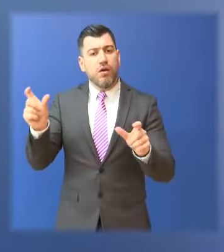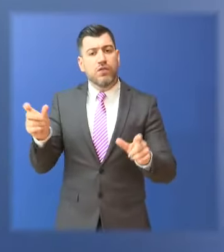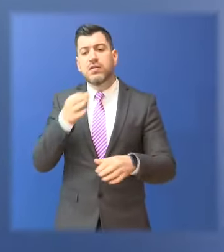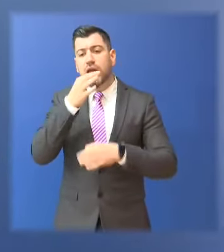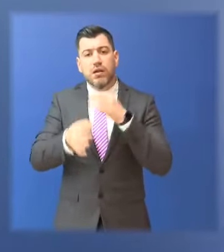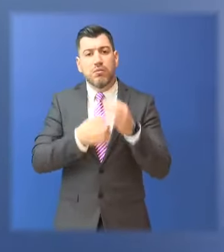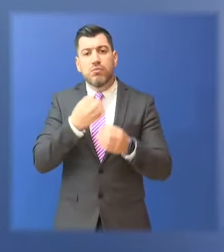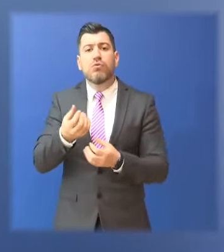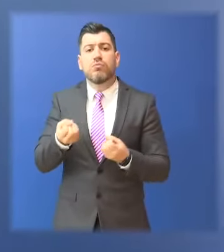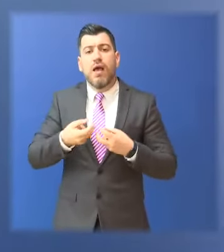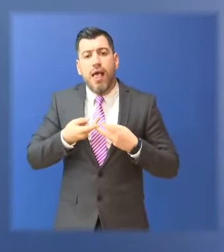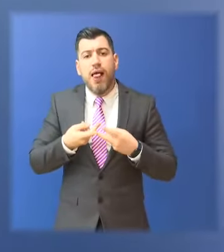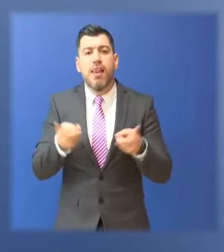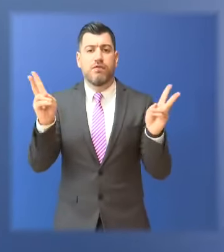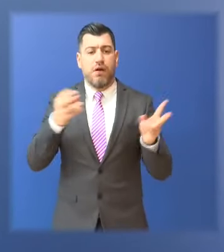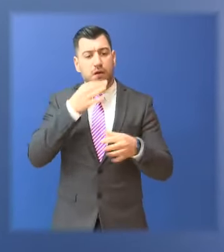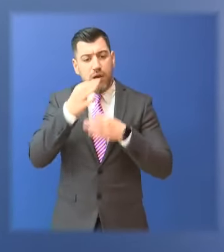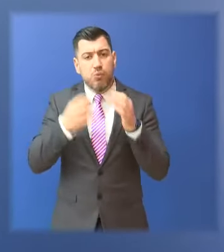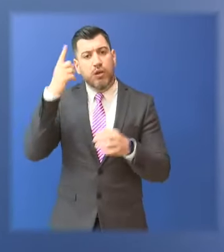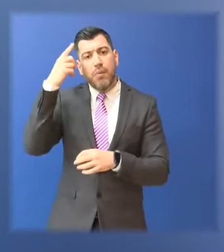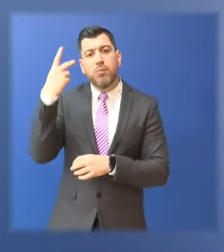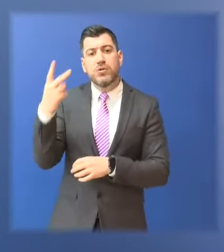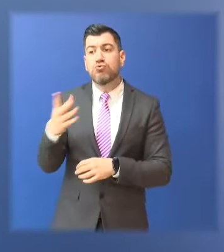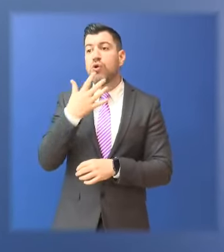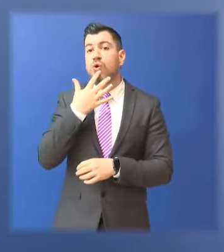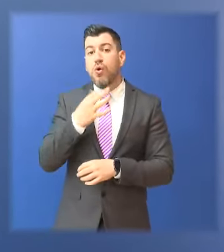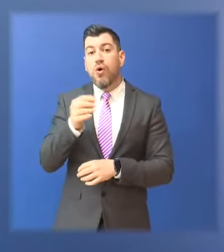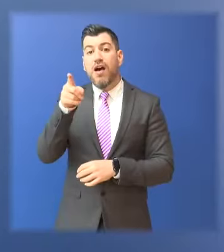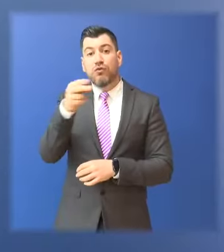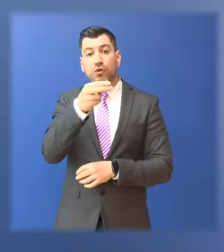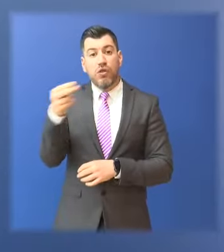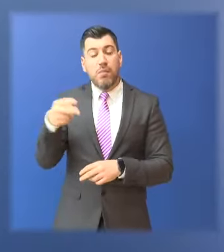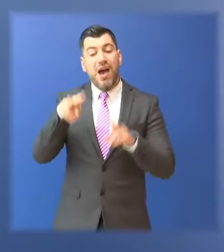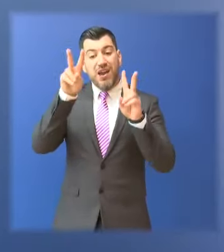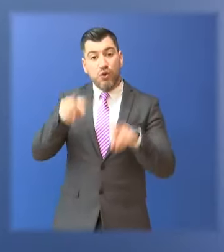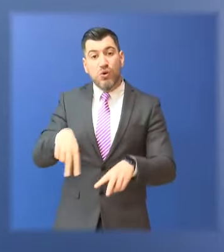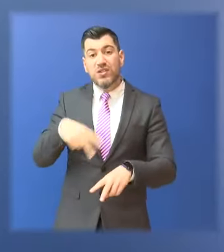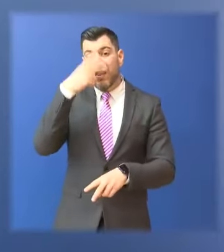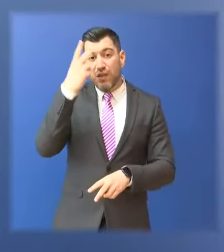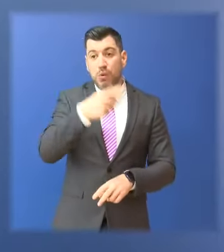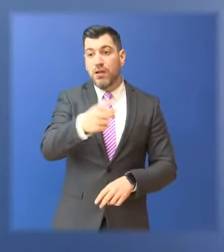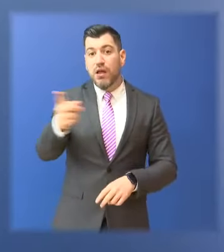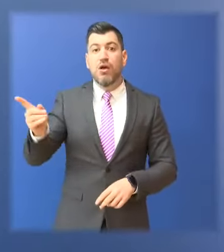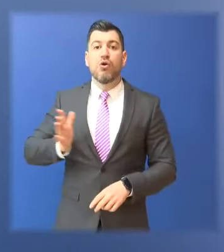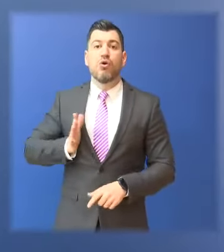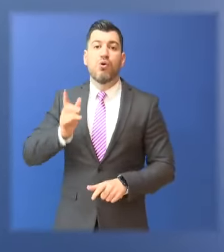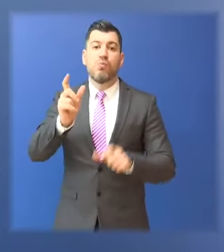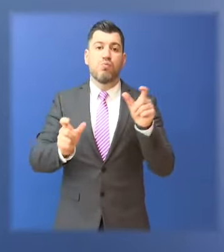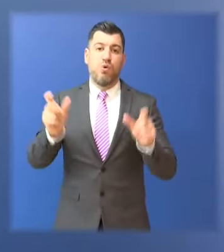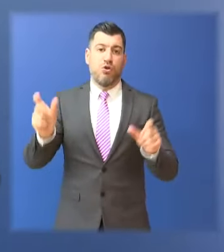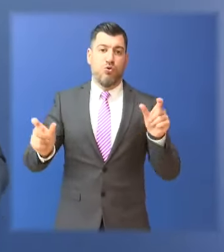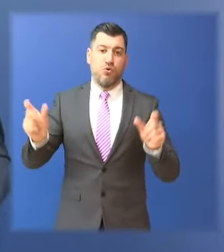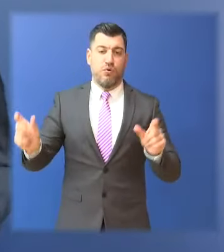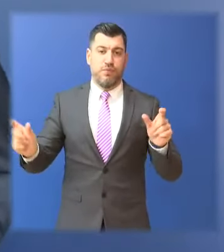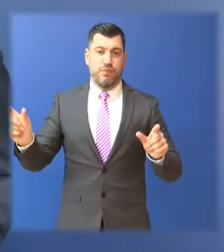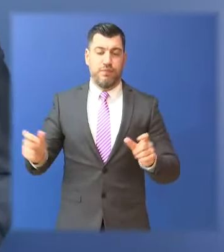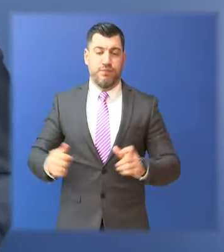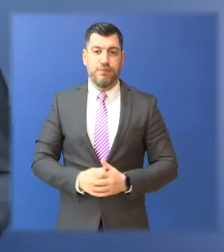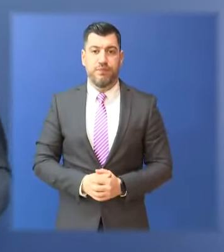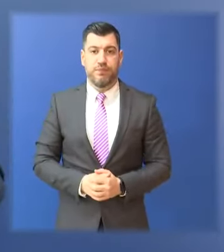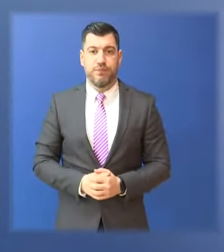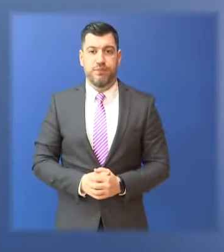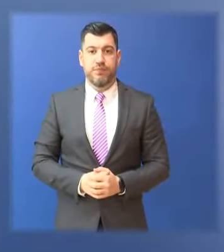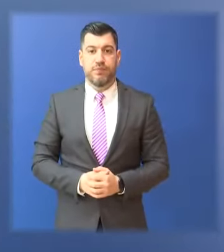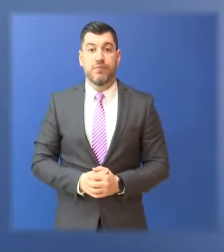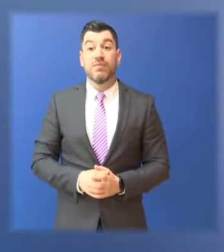ψηφοφορία. Γιατί αφορά ένα θέμα αναγνώρισης δικαιωμάτων στις συμπολίτες μας, που ισχύει στη μεν περίπτωση της ισότητας στο γάμο